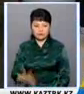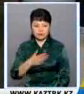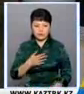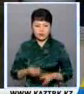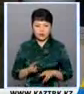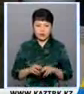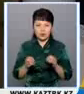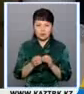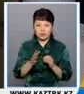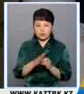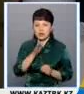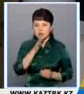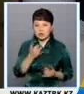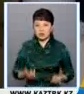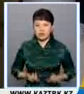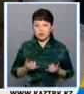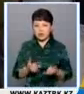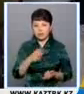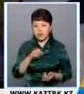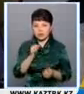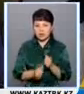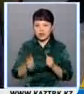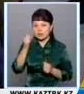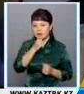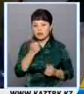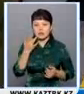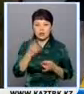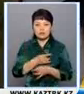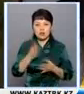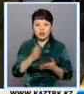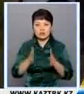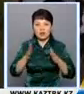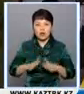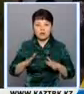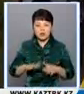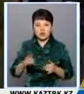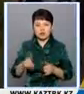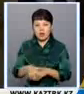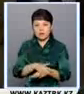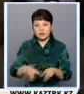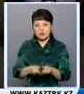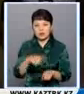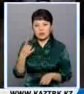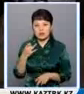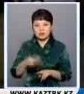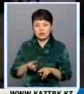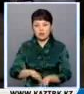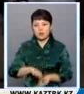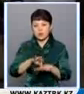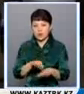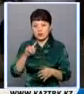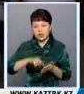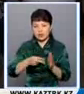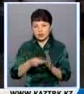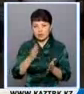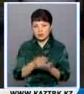Бізде 15 жыл ішінде көптеген ұлттық мейрамдар аталып келеді. Әйтсе де бүгінгідей Кавказ халықтарының біріккен фестивалі бірінші рет ұйымдастырылып отыр.